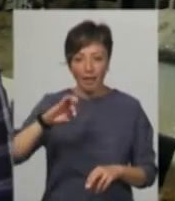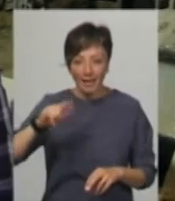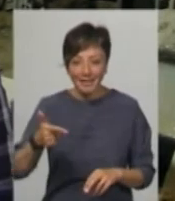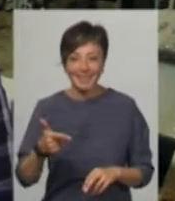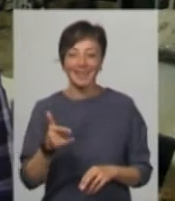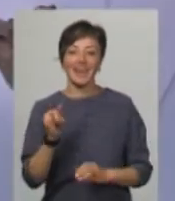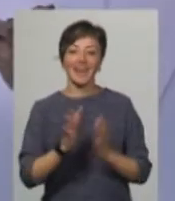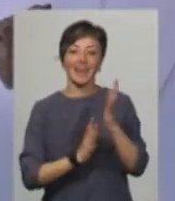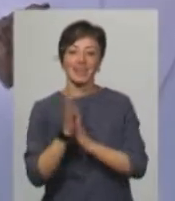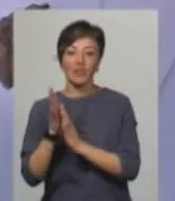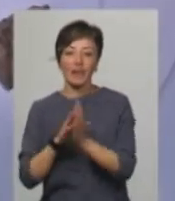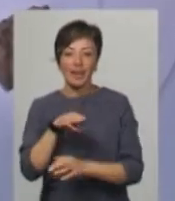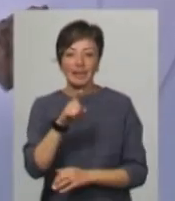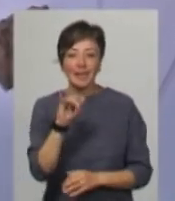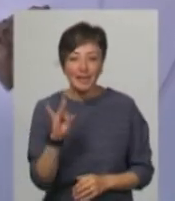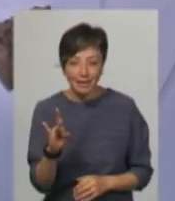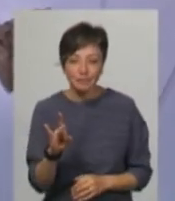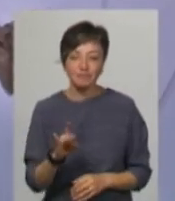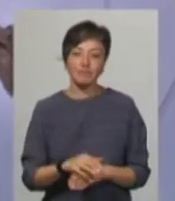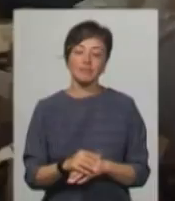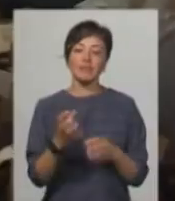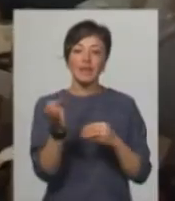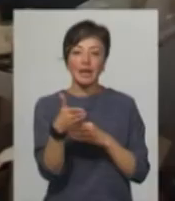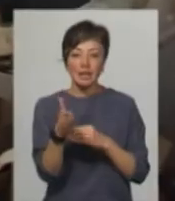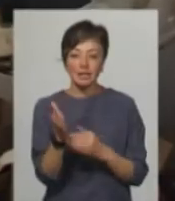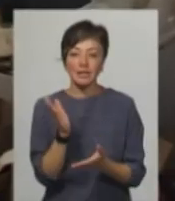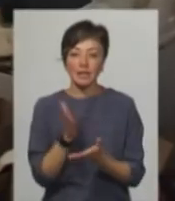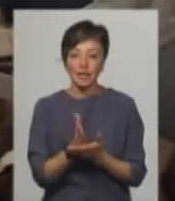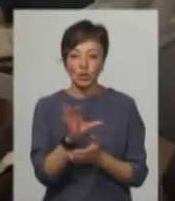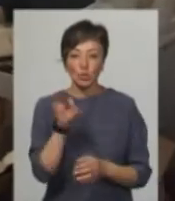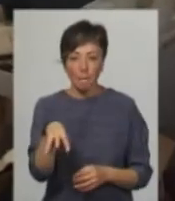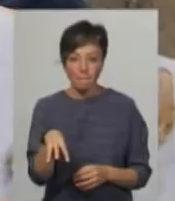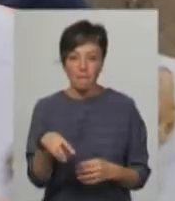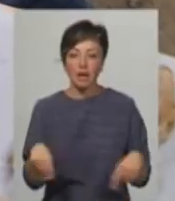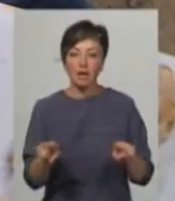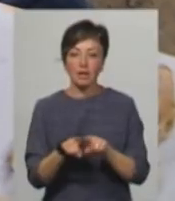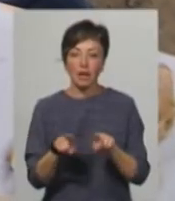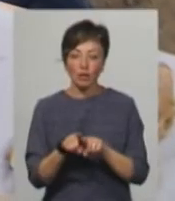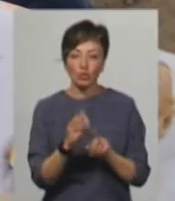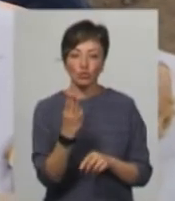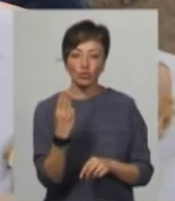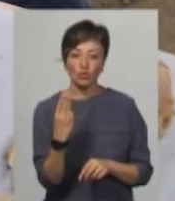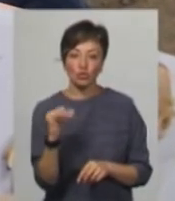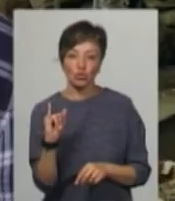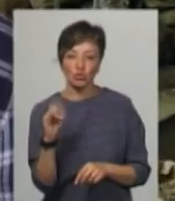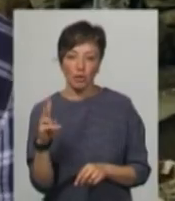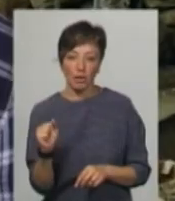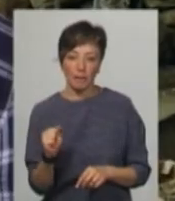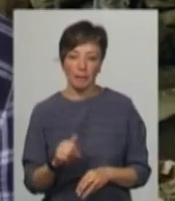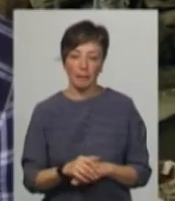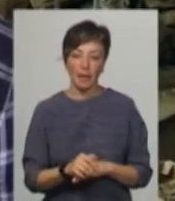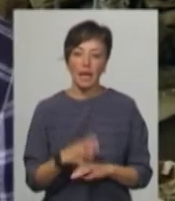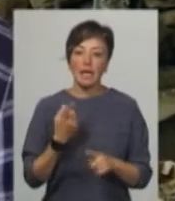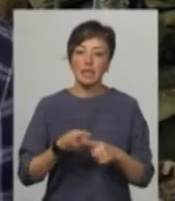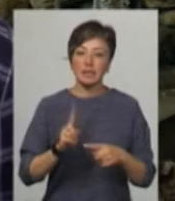також лісового ткора. Серед риб домінують рештки придонної риби сом, також хижої риби щуки, говорить Аліна Вебер.